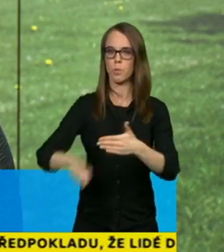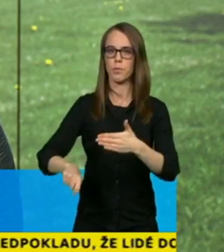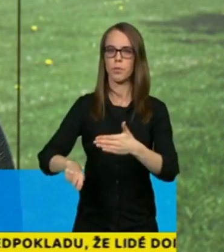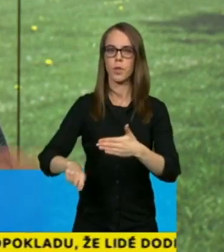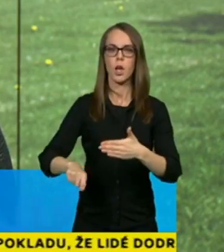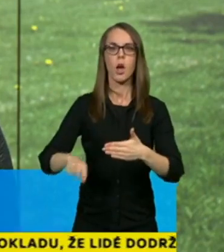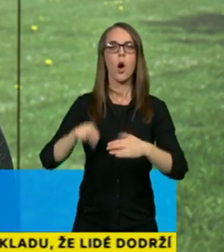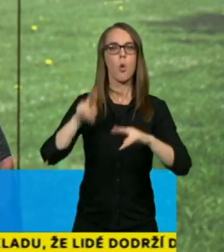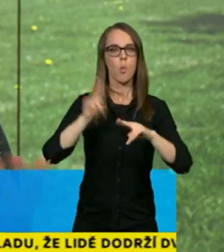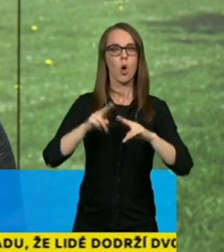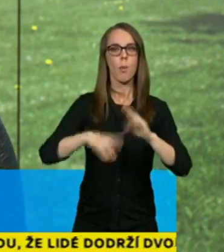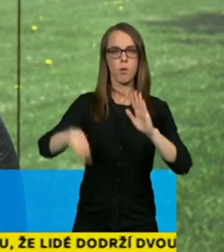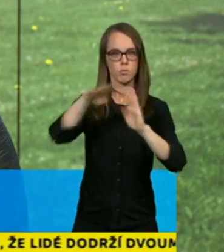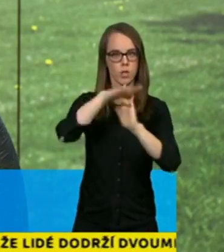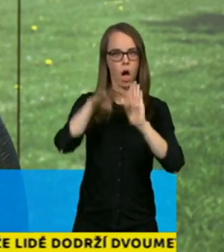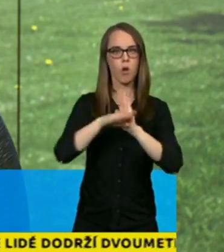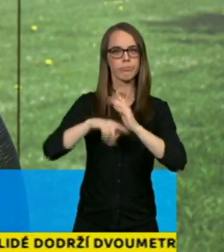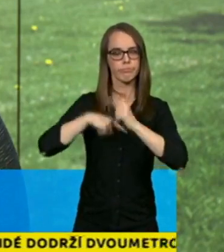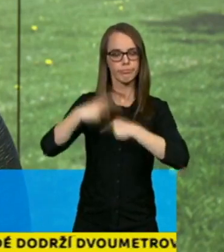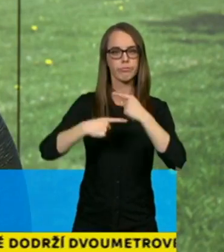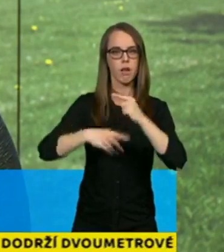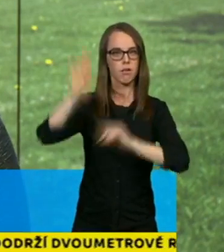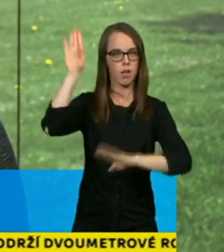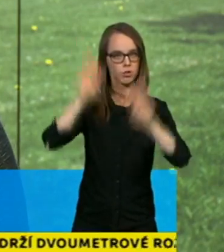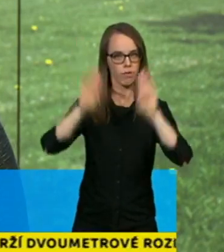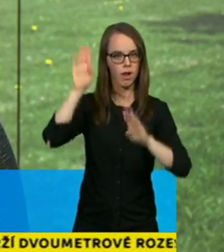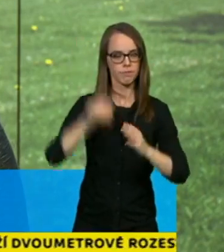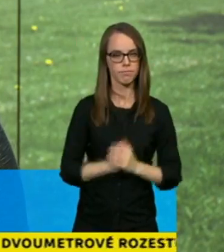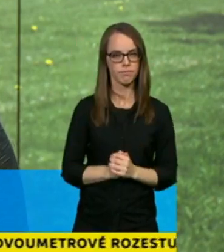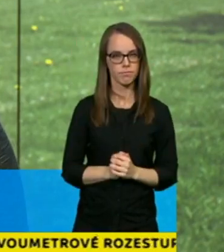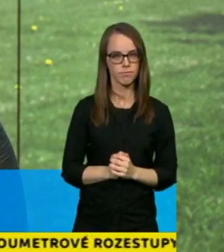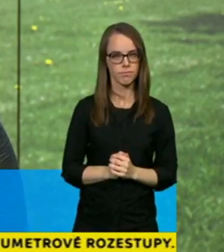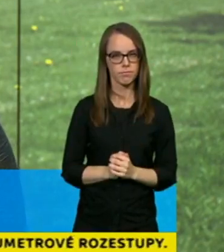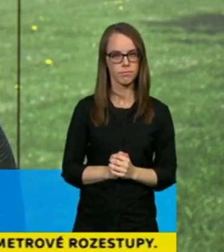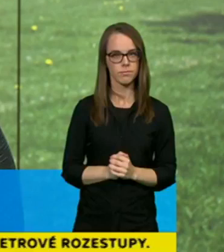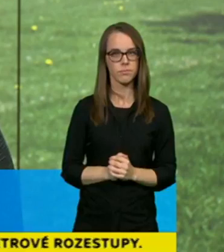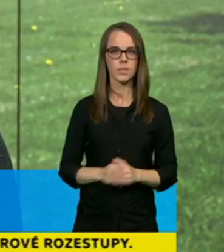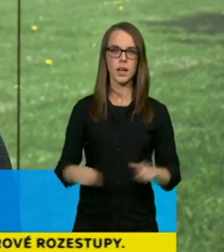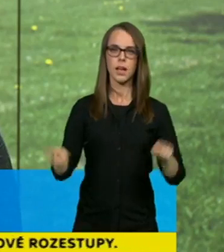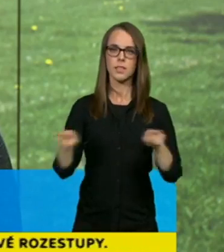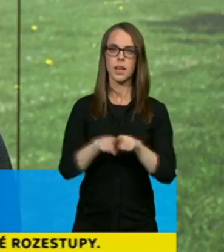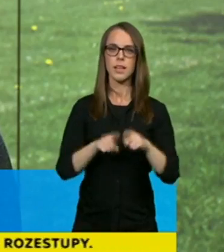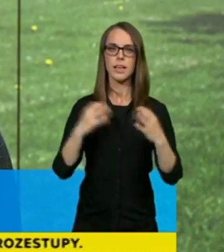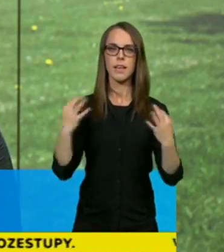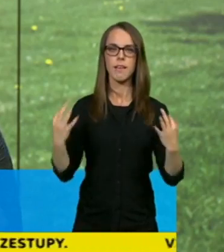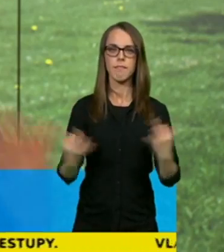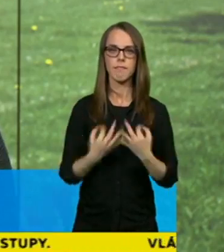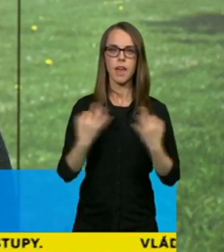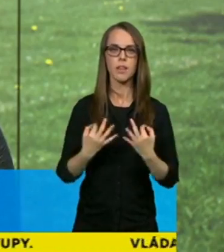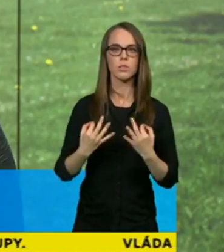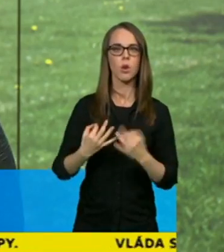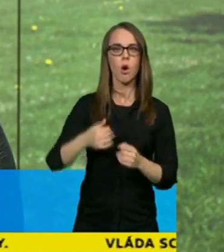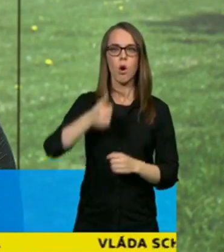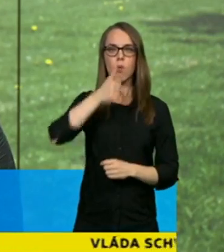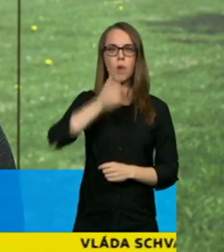procesem a došlo tam i k zjednodušení procesu, které se týkají jednotného správního místa, to